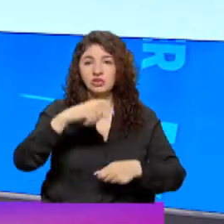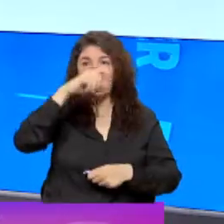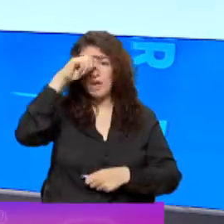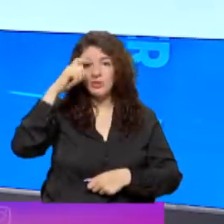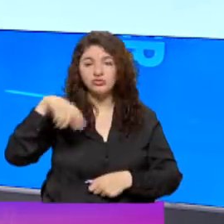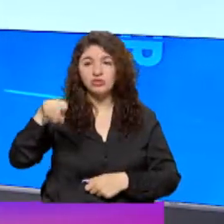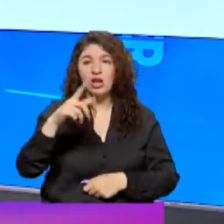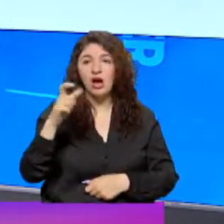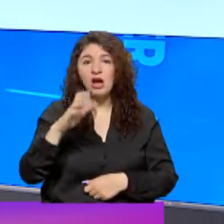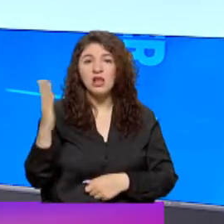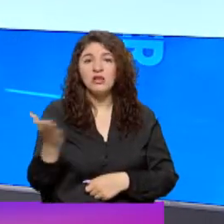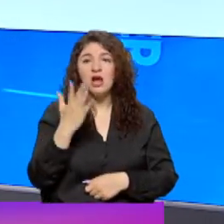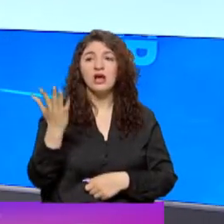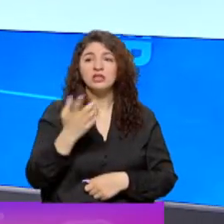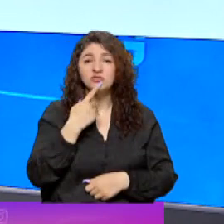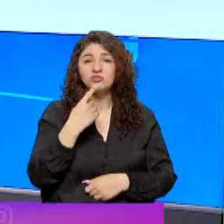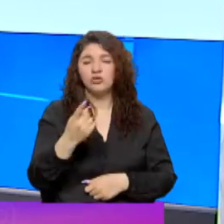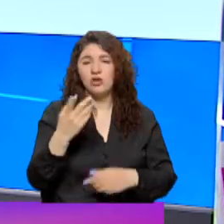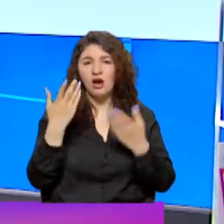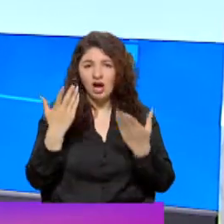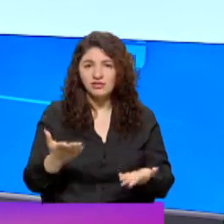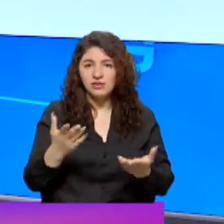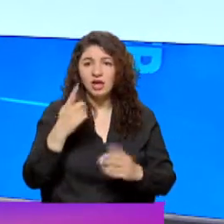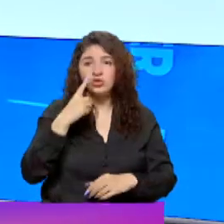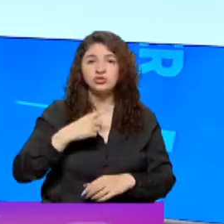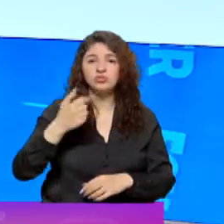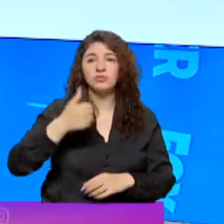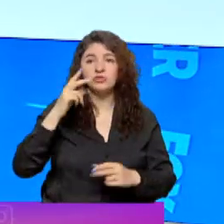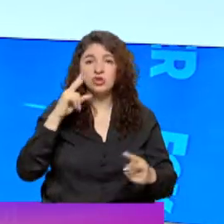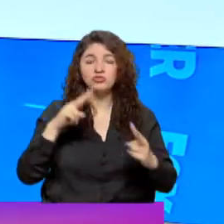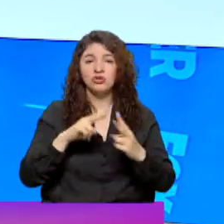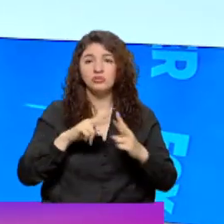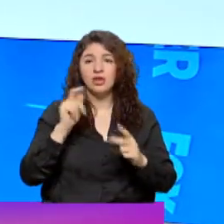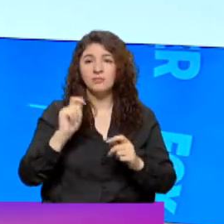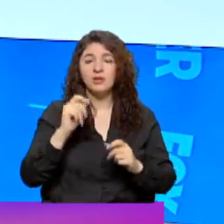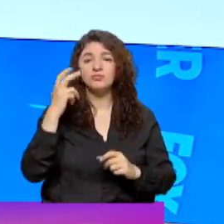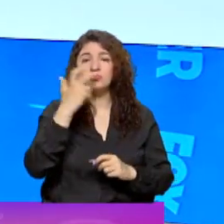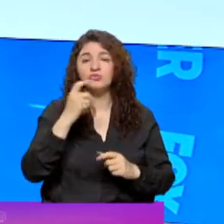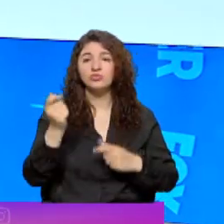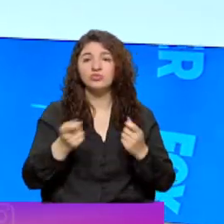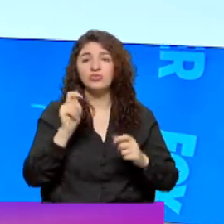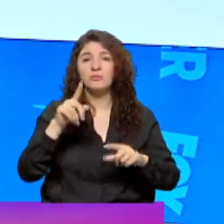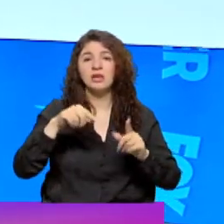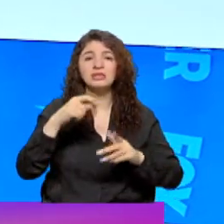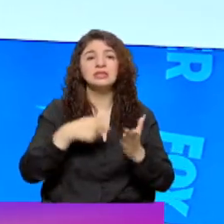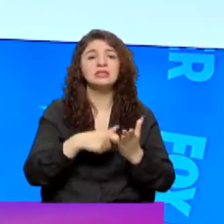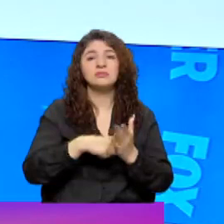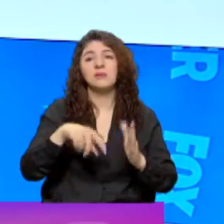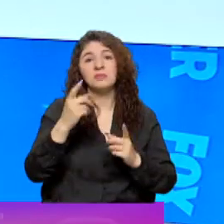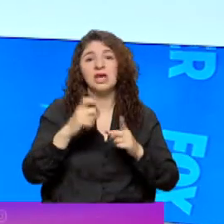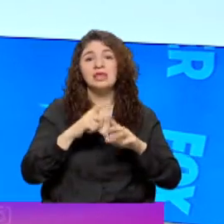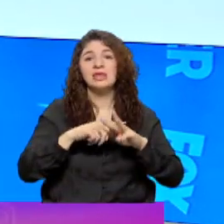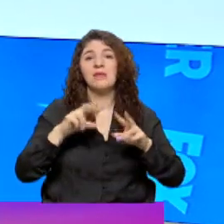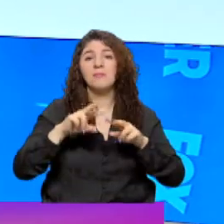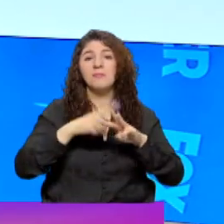emektarları aylardan beri söylüyorlardı Hatta Cumhurbaşkanı ile görüşen müzikle uğraşan bazı İsimlerde